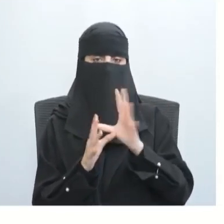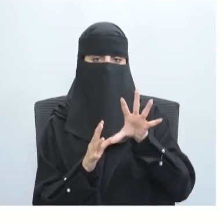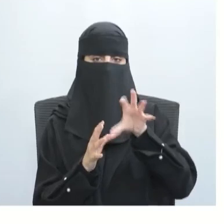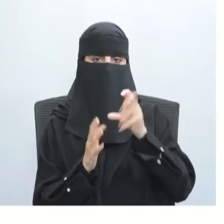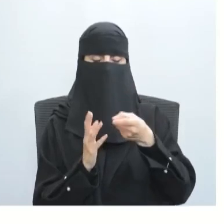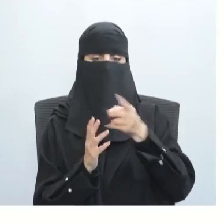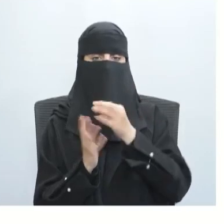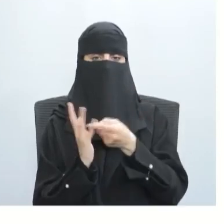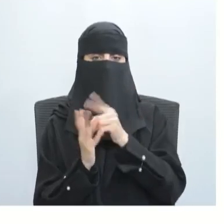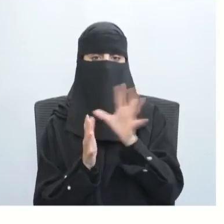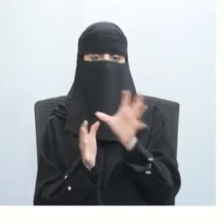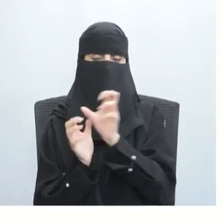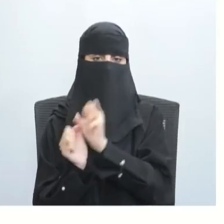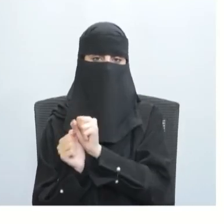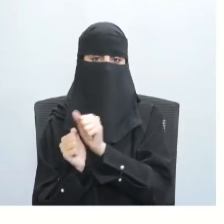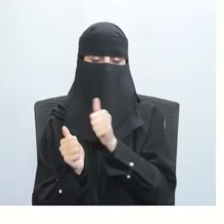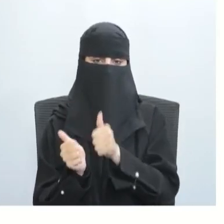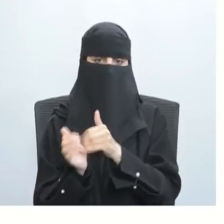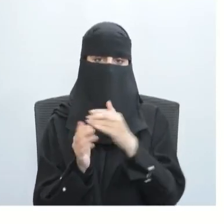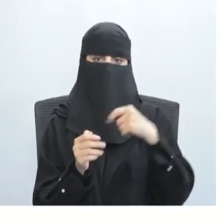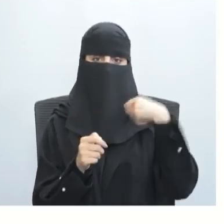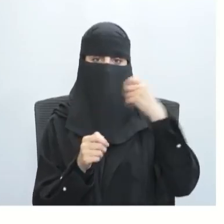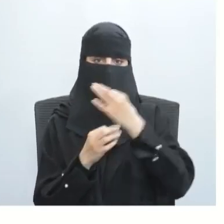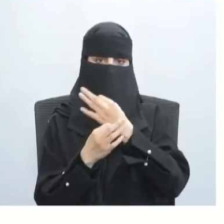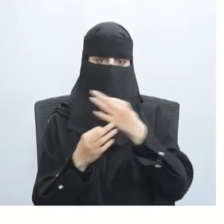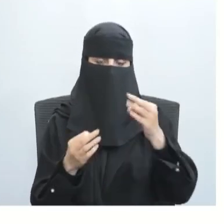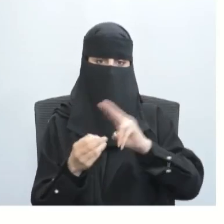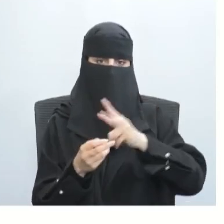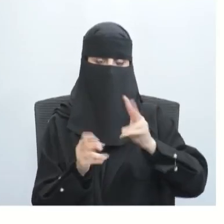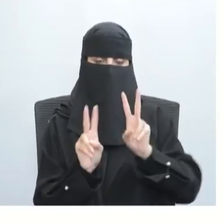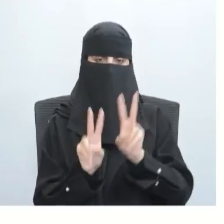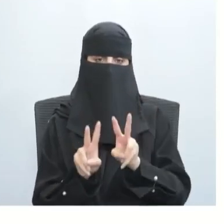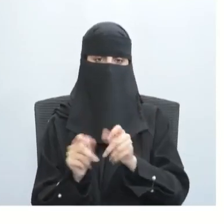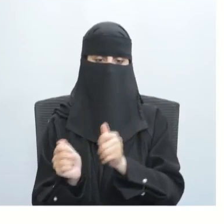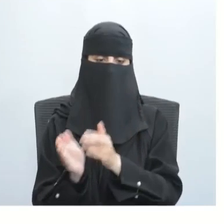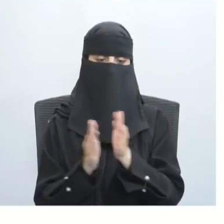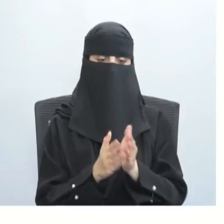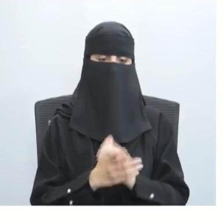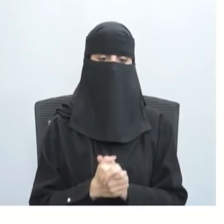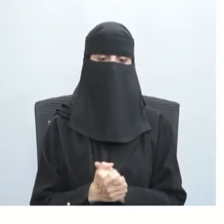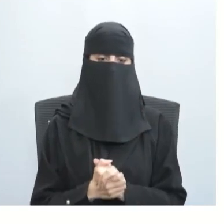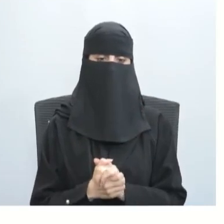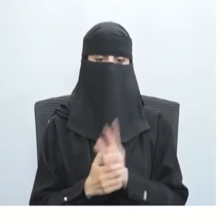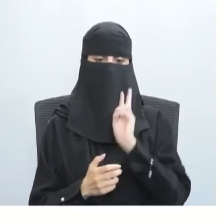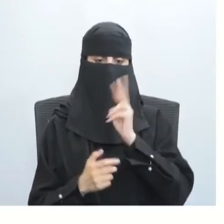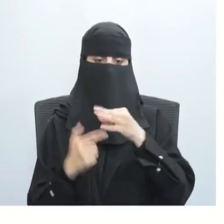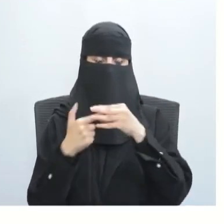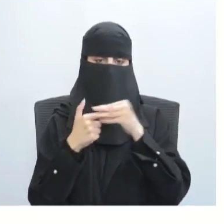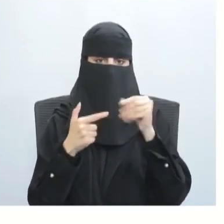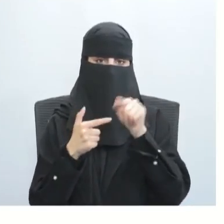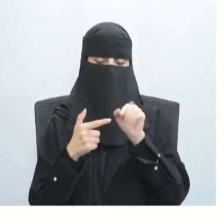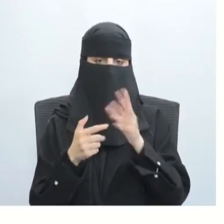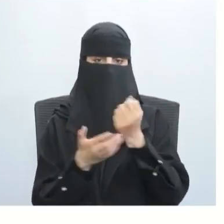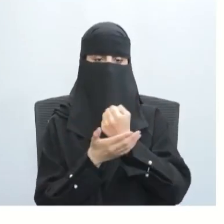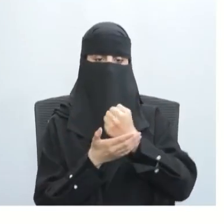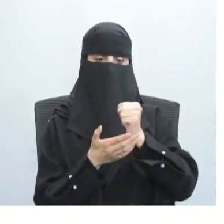الحافظه دون تغيير موضع اي مقاطع اخرى في هذا المسار ايضا في الايقونه التي